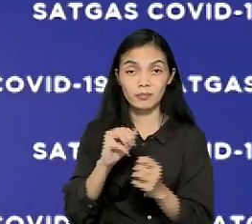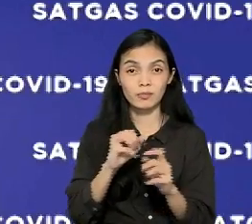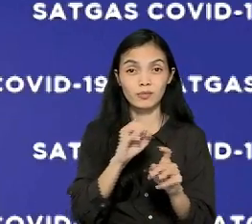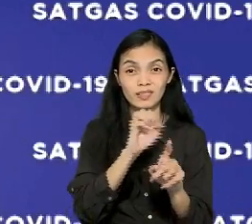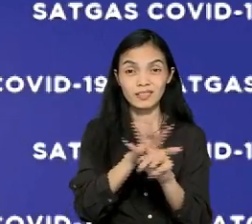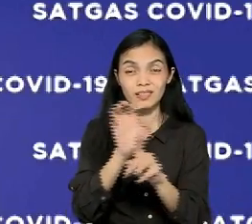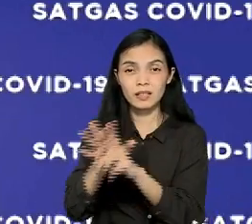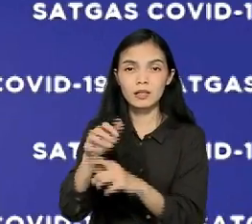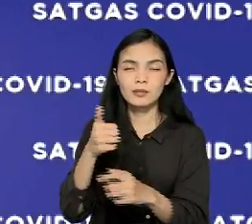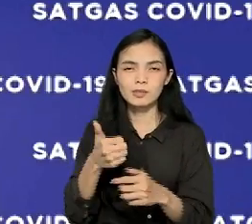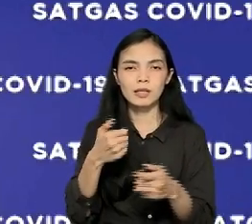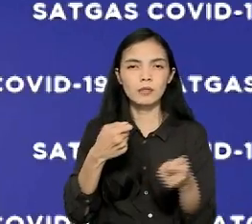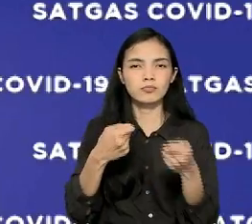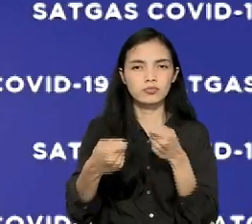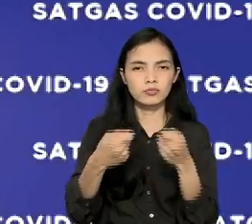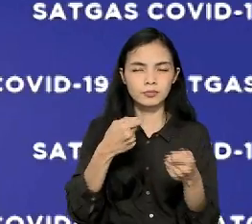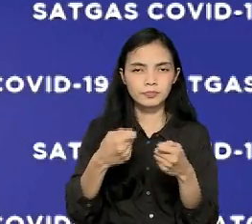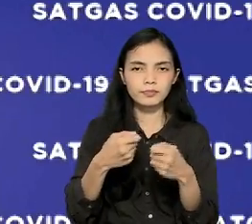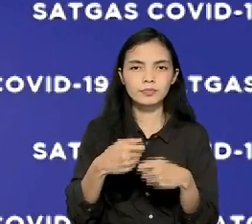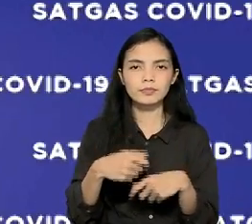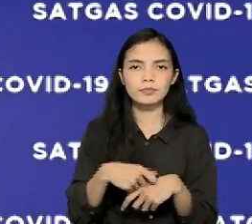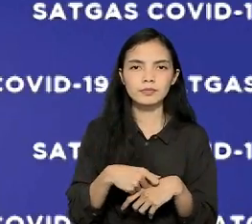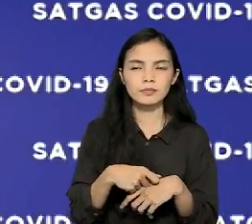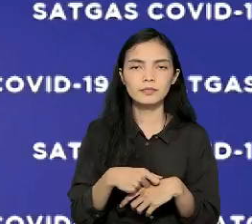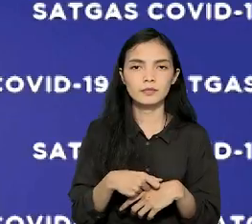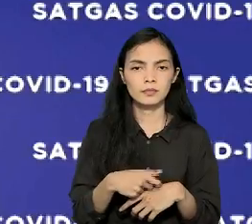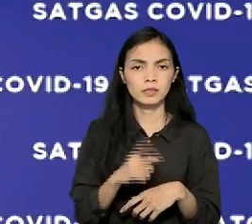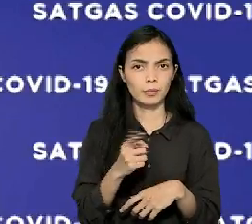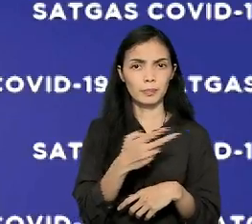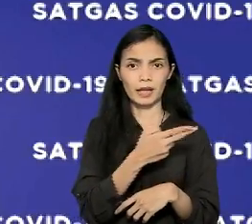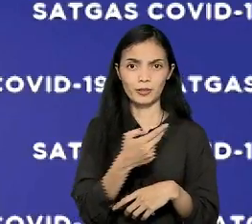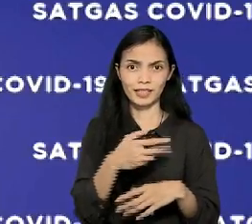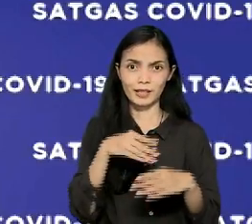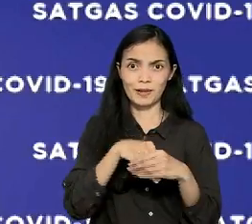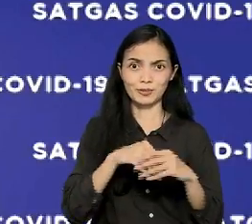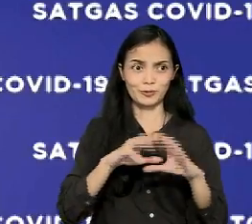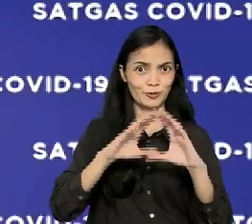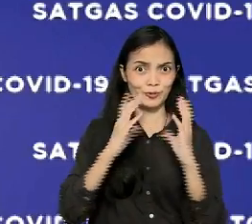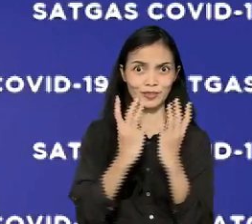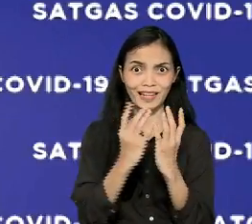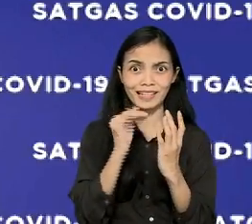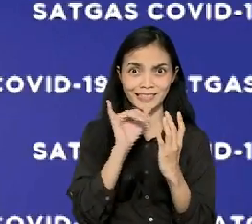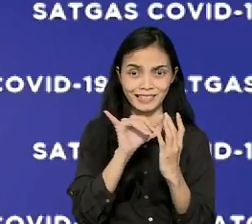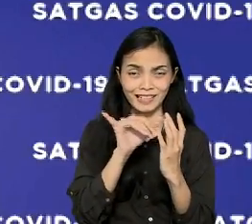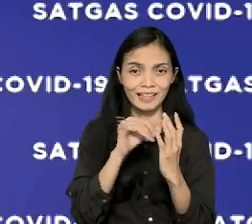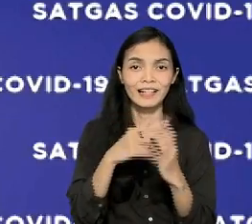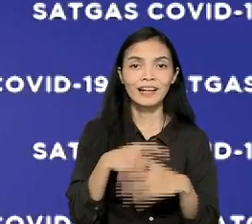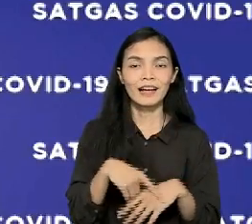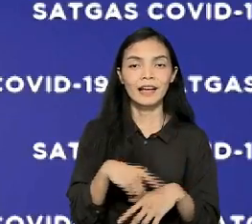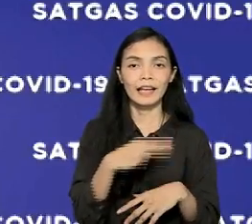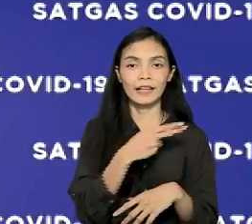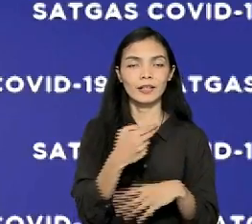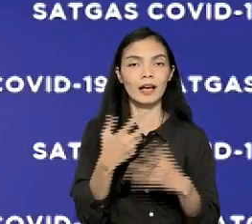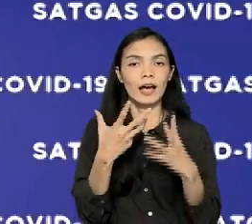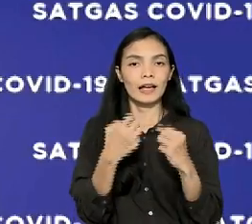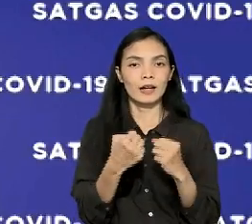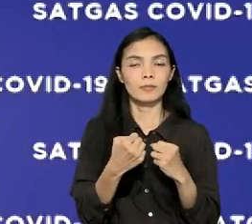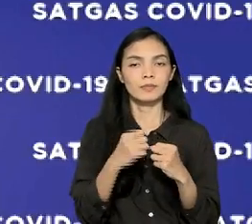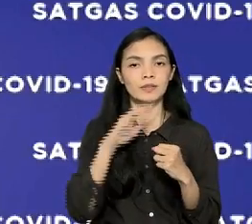terkendali. Sebagai bagian dari masyarakat global, Indonesia juga berharap bahwa di tahun